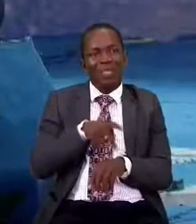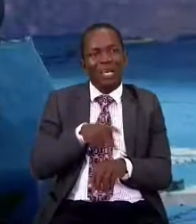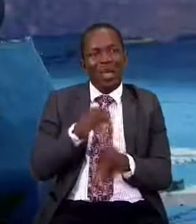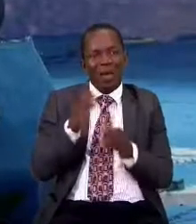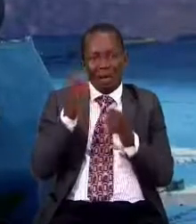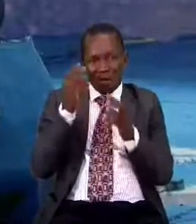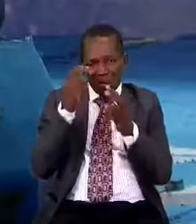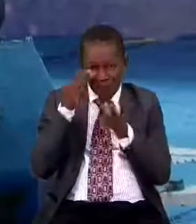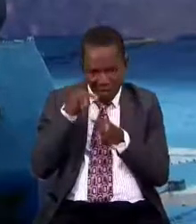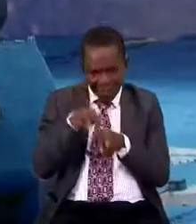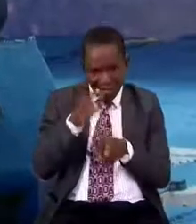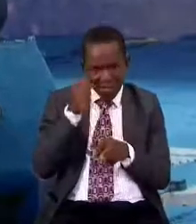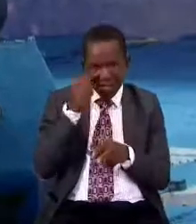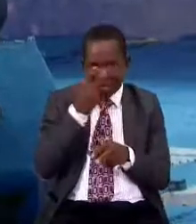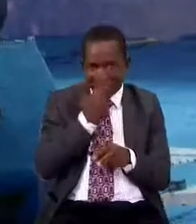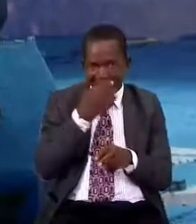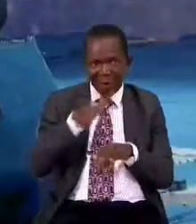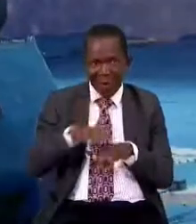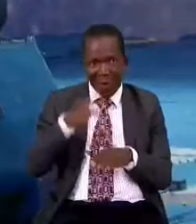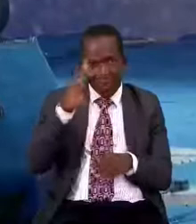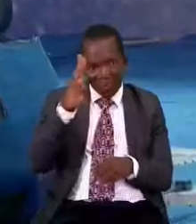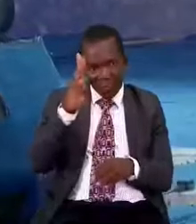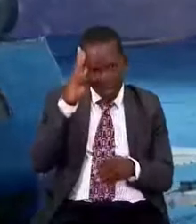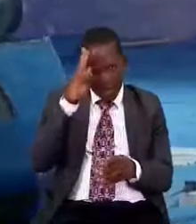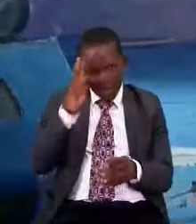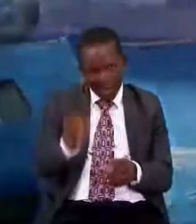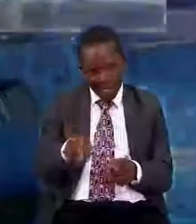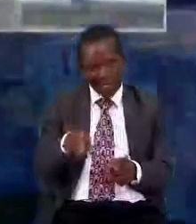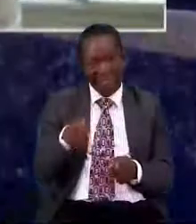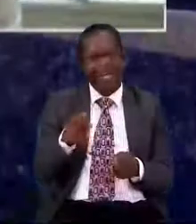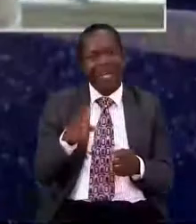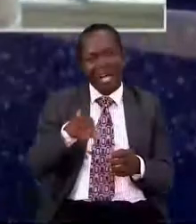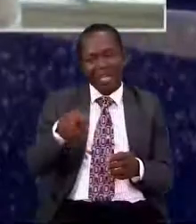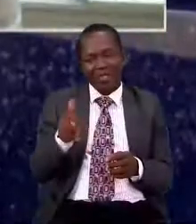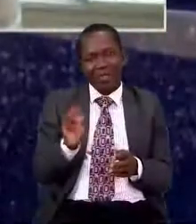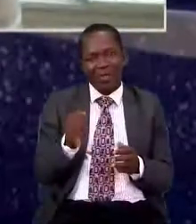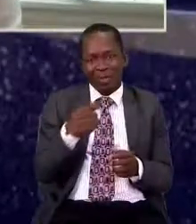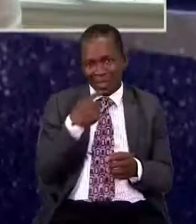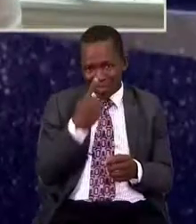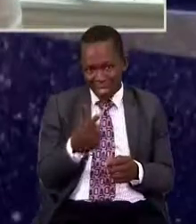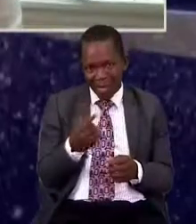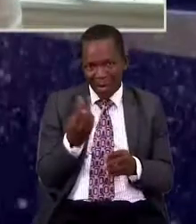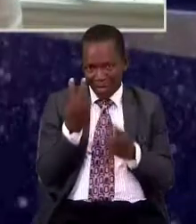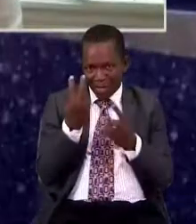dit, « Regarde-nous. » Que je m'arrête là-bas.